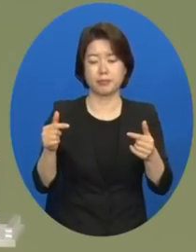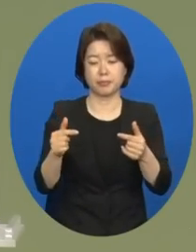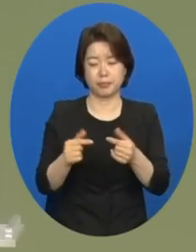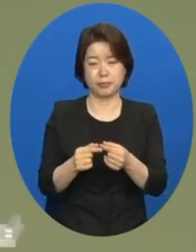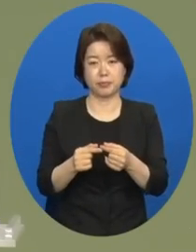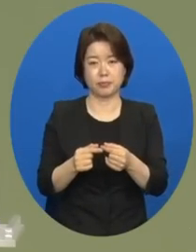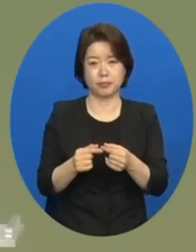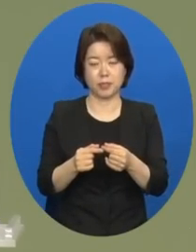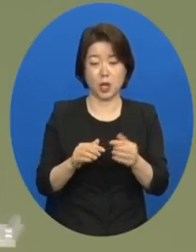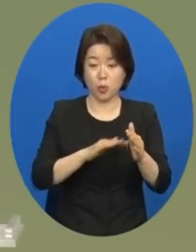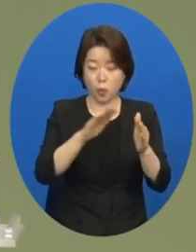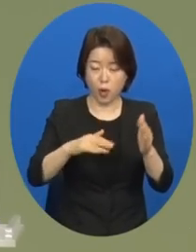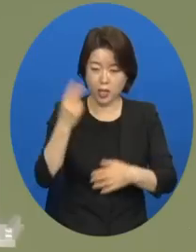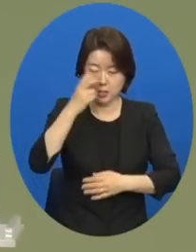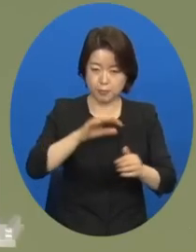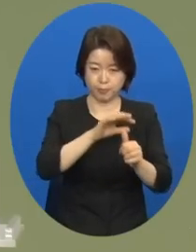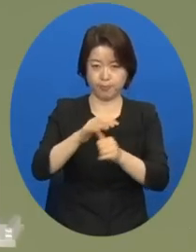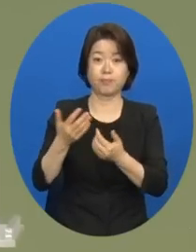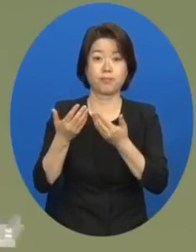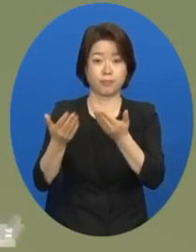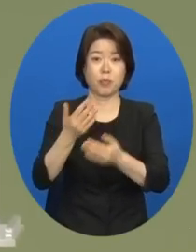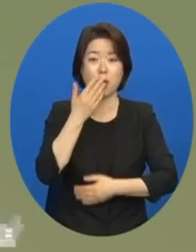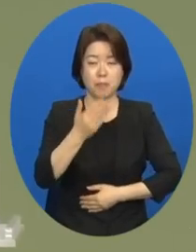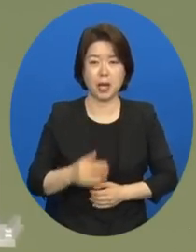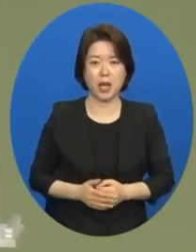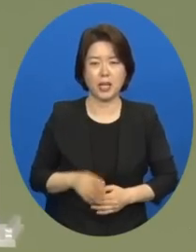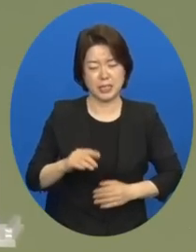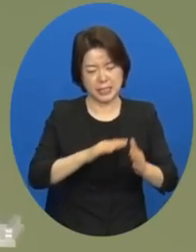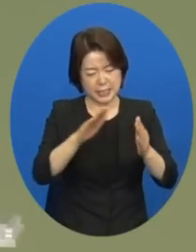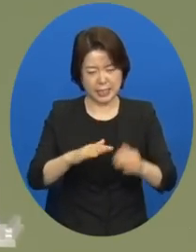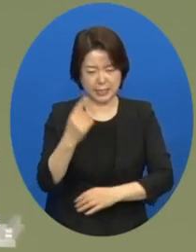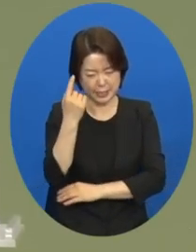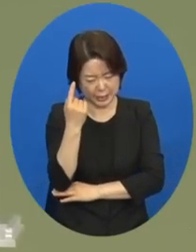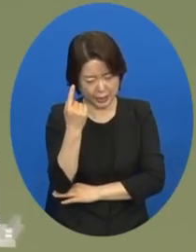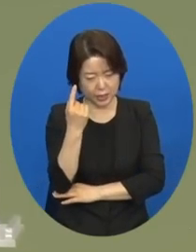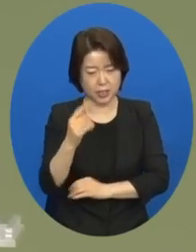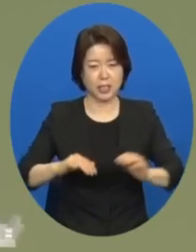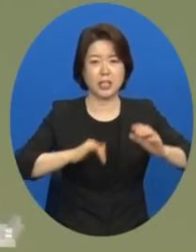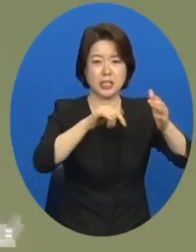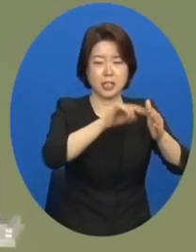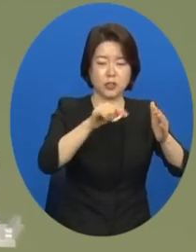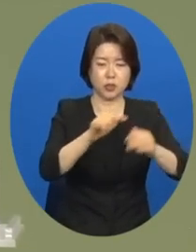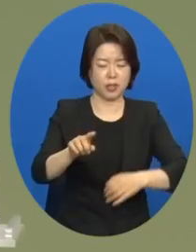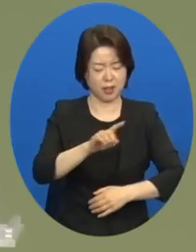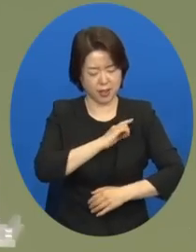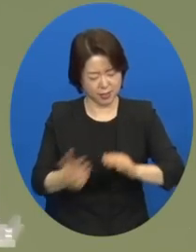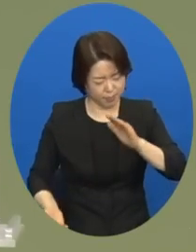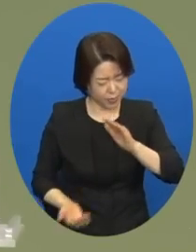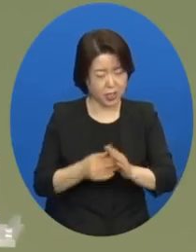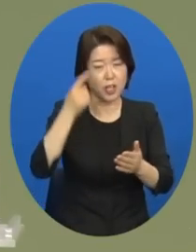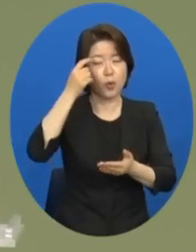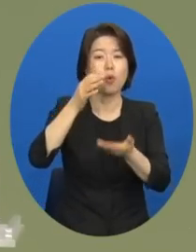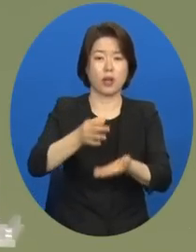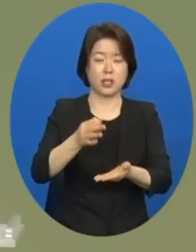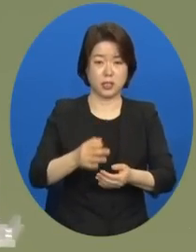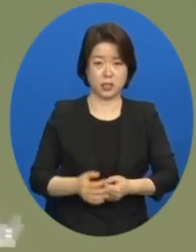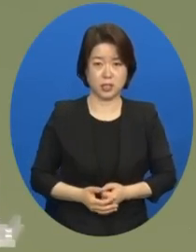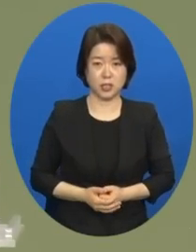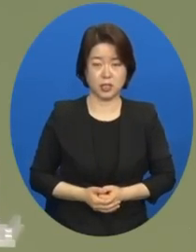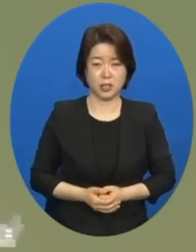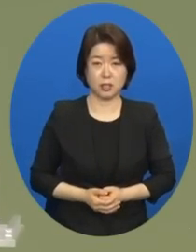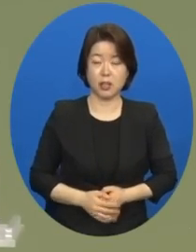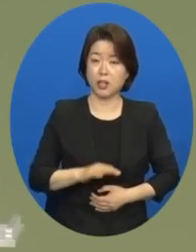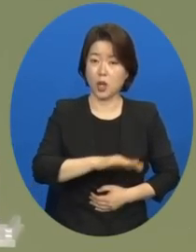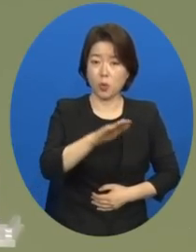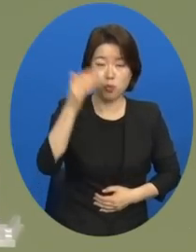다 지켜내는 거 가정을 지키는 것이이 세상에 최고의 가치라고 생각합니다 우리나라의 인구절벽이 돼